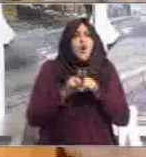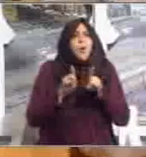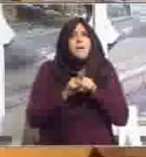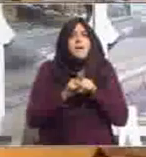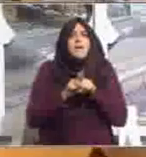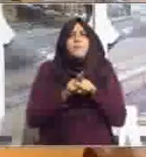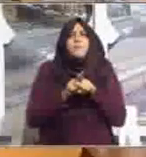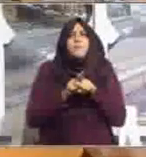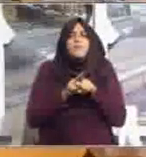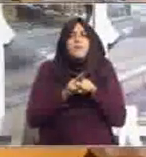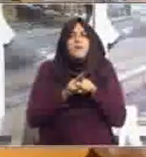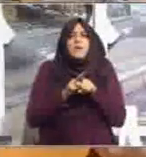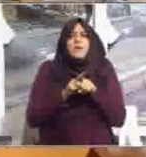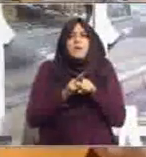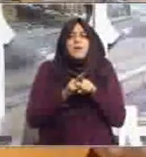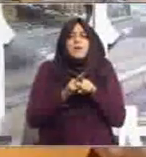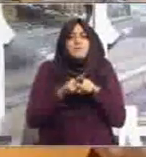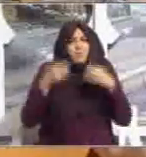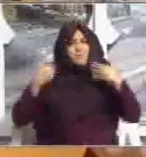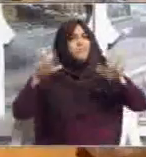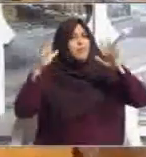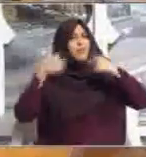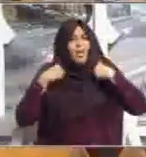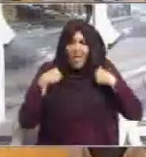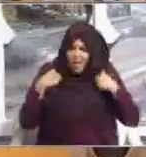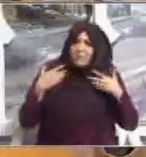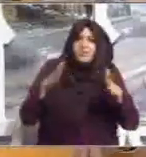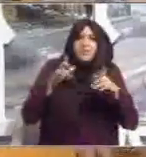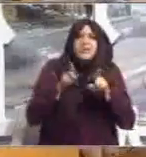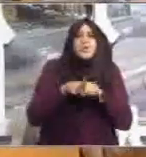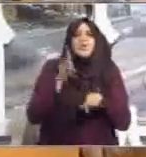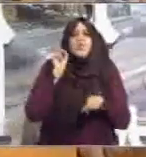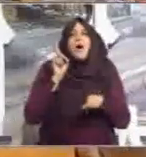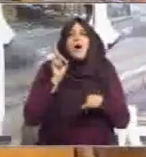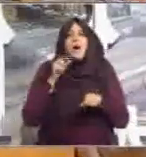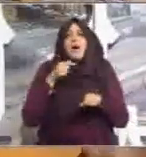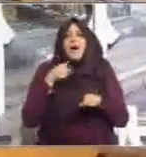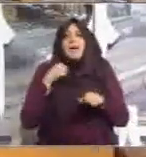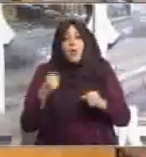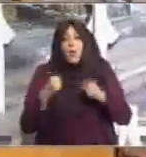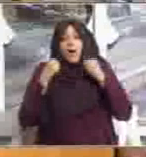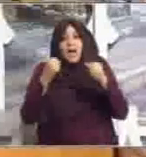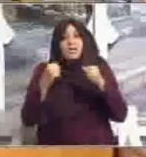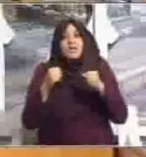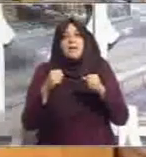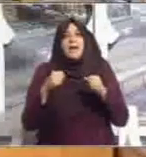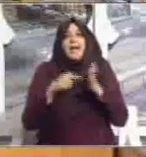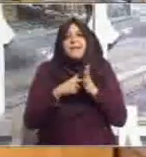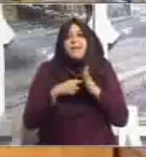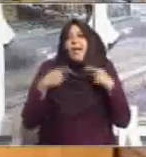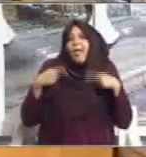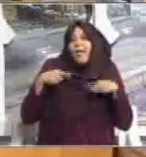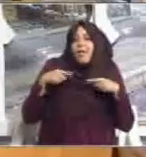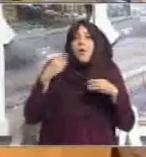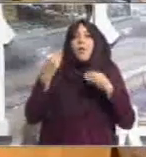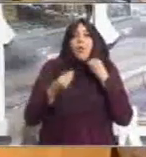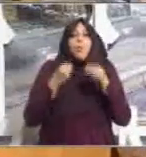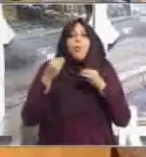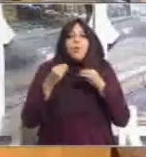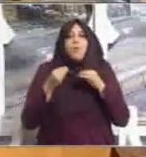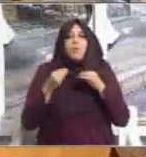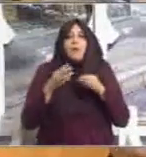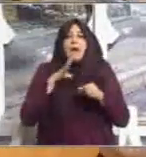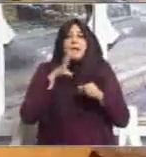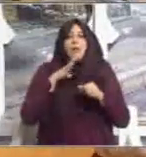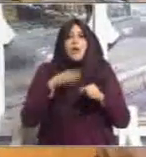بين رذيلتين. بين رذيلتين، أي طيب، إما جبن وإما تهور. الشجاعة خلق وسط. بالضبط.